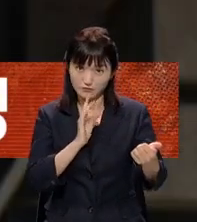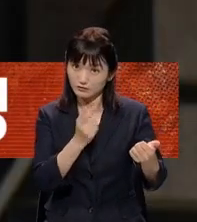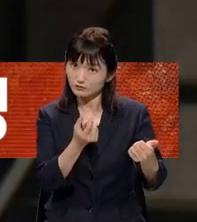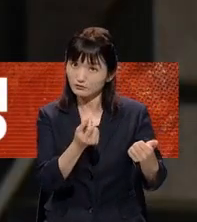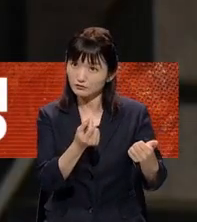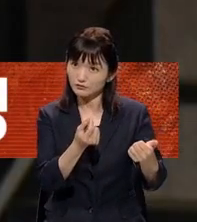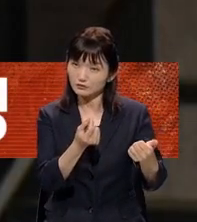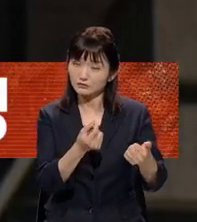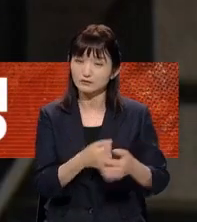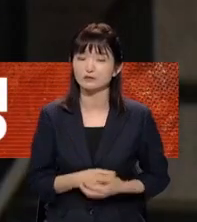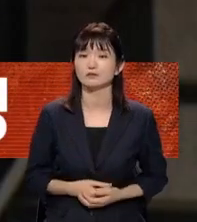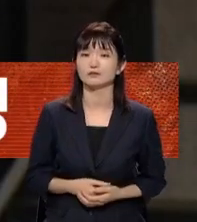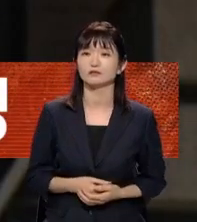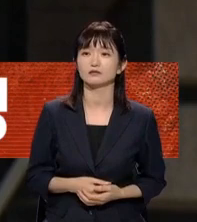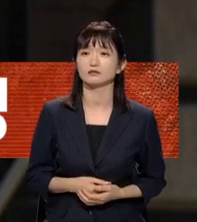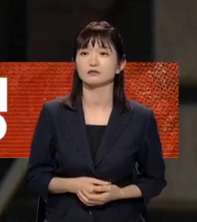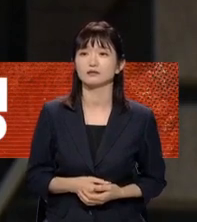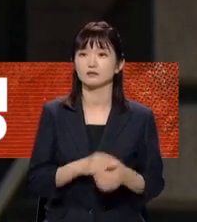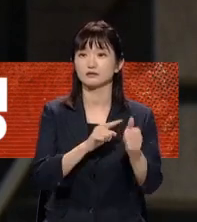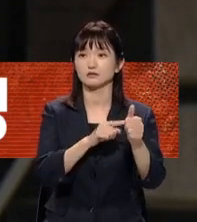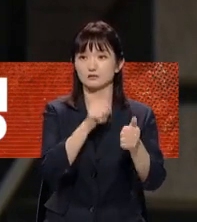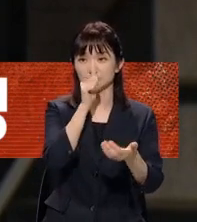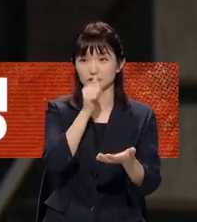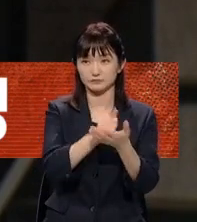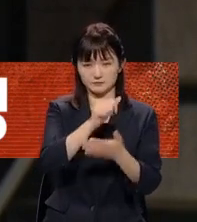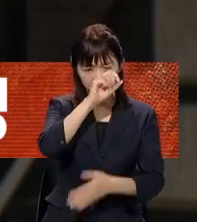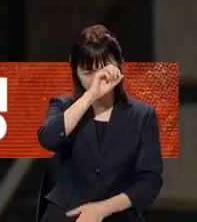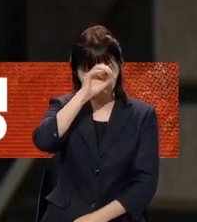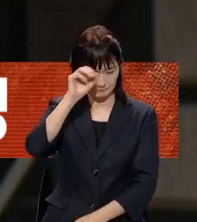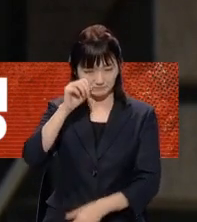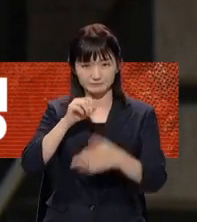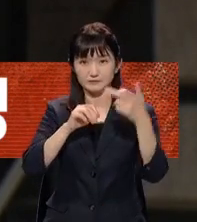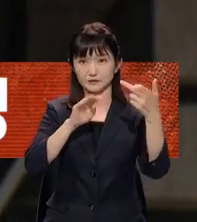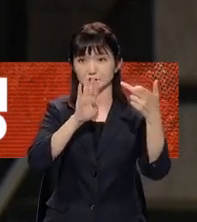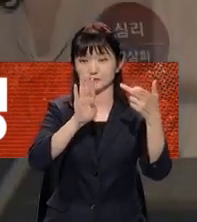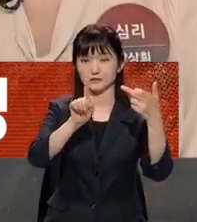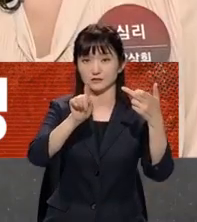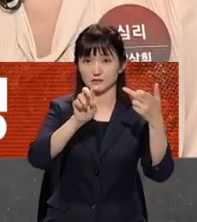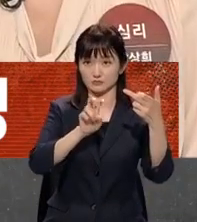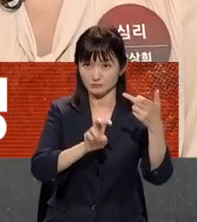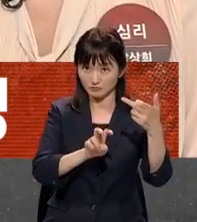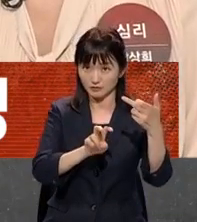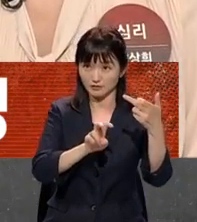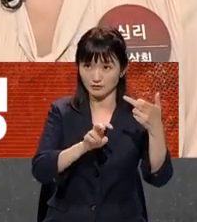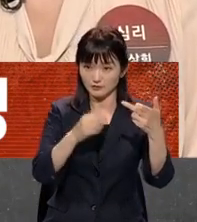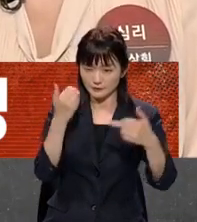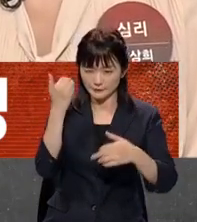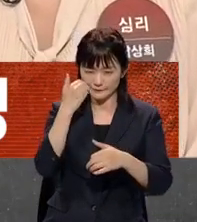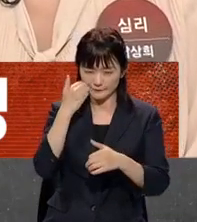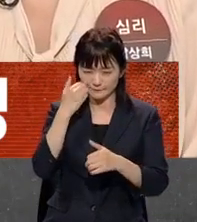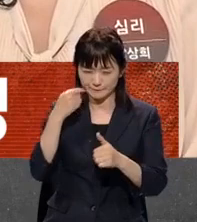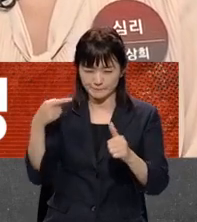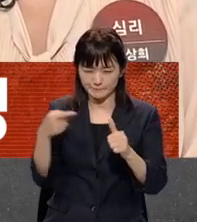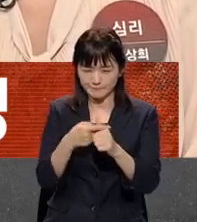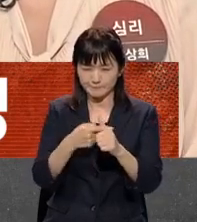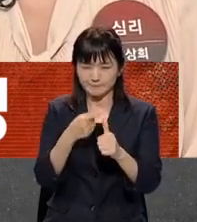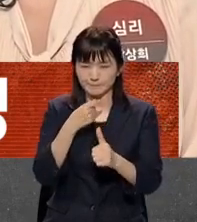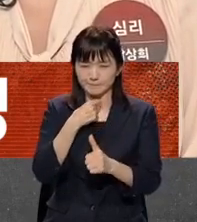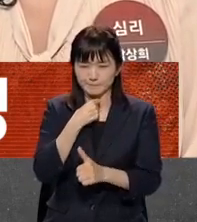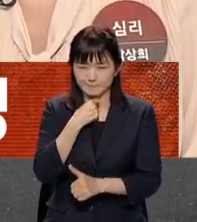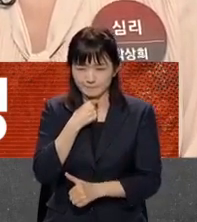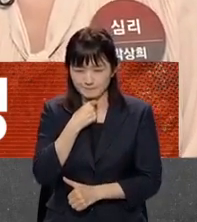조선이 17범이잖아요 17번 주가가 있는 사람이고 또 누군가를 해하고 싶은 마음이